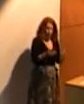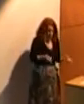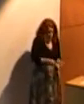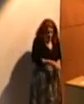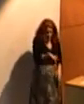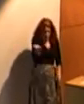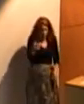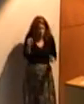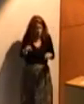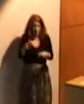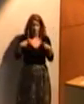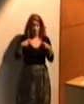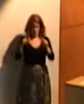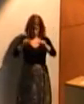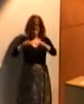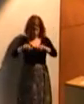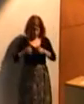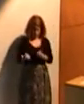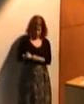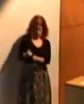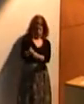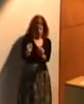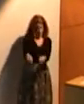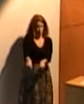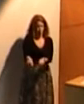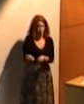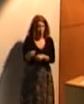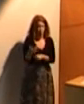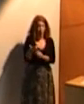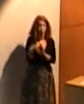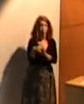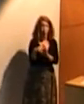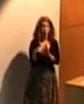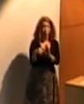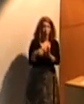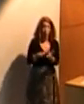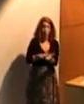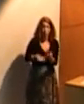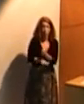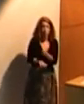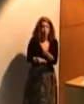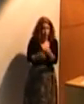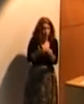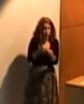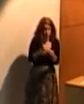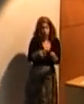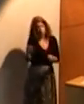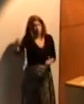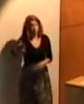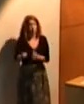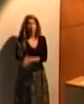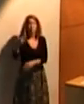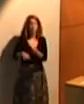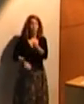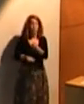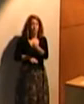et on va pourquoi pas en construire même le code comme je ne veux dire à l'instant à partir de bases nouvelles c'est ce